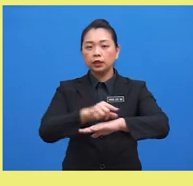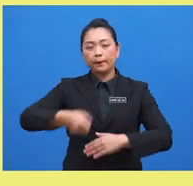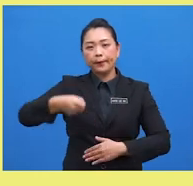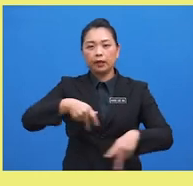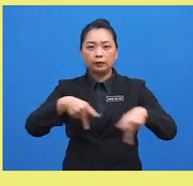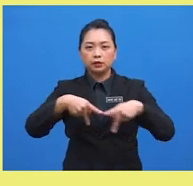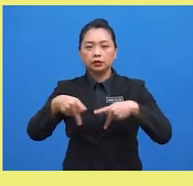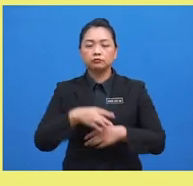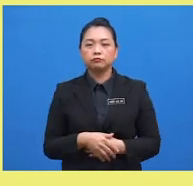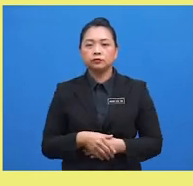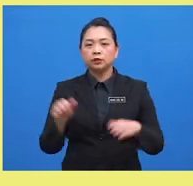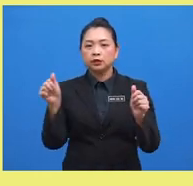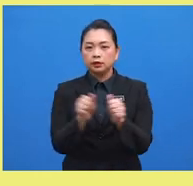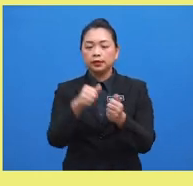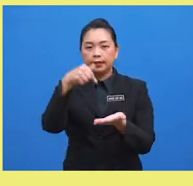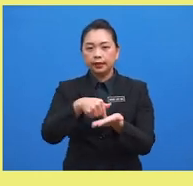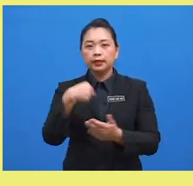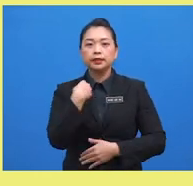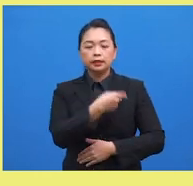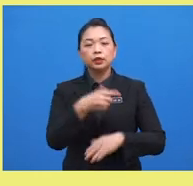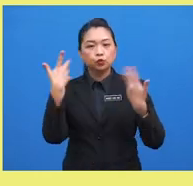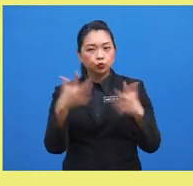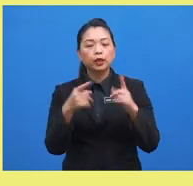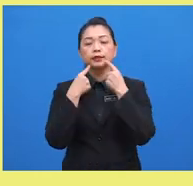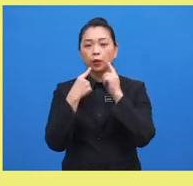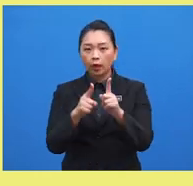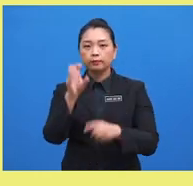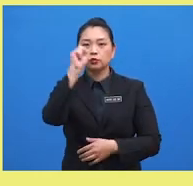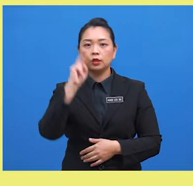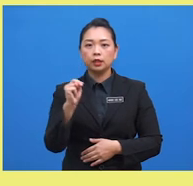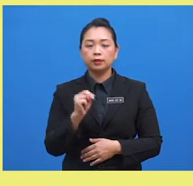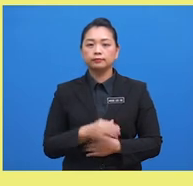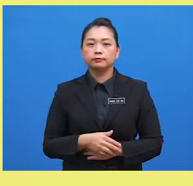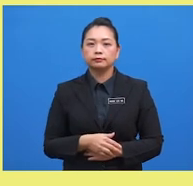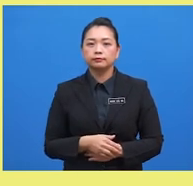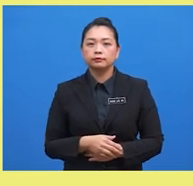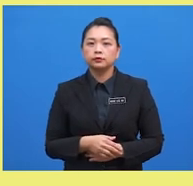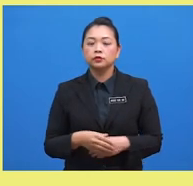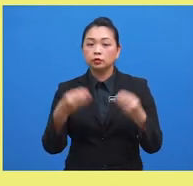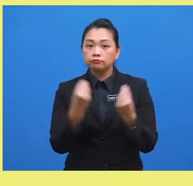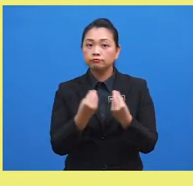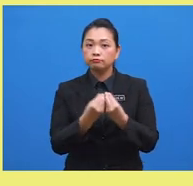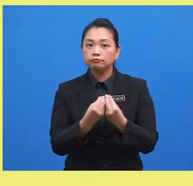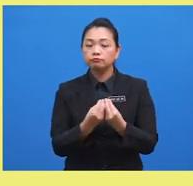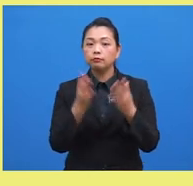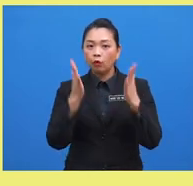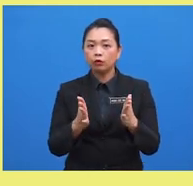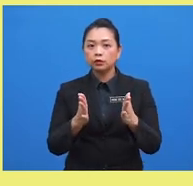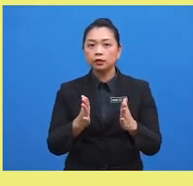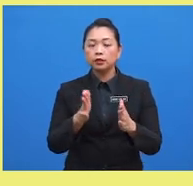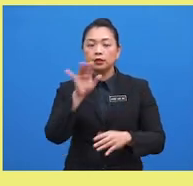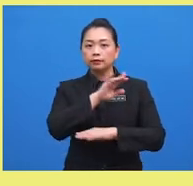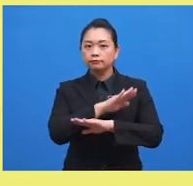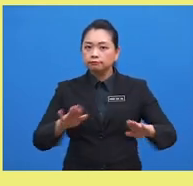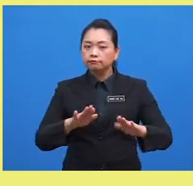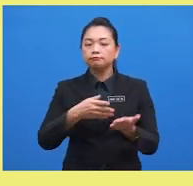menggunakan beg plastik. Dengan ini, kita telah jawab soalan, iaitu bilangan orang yang tidak